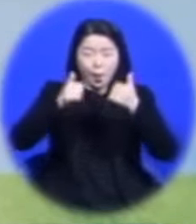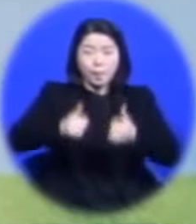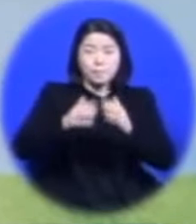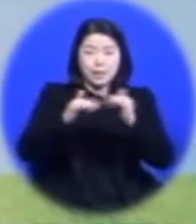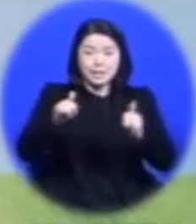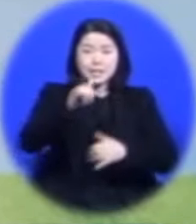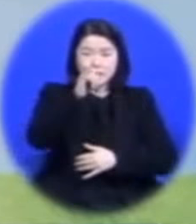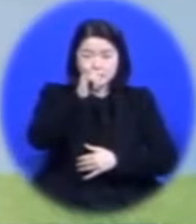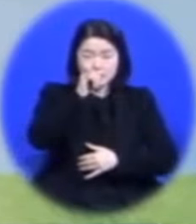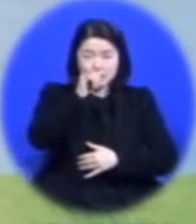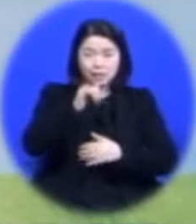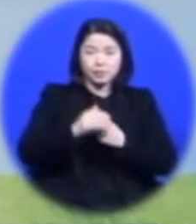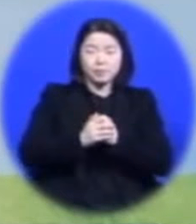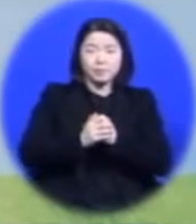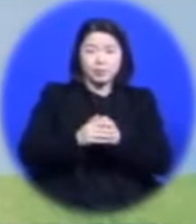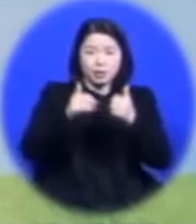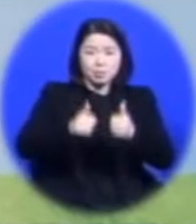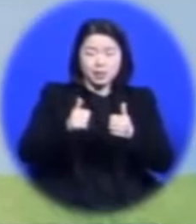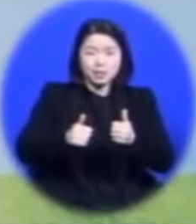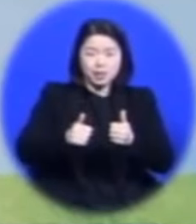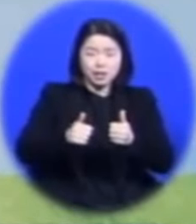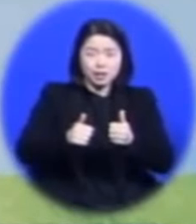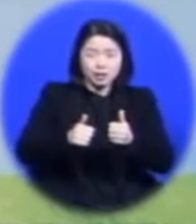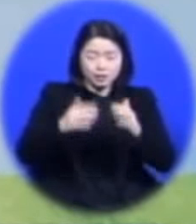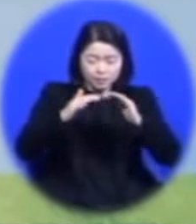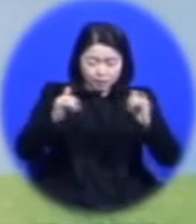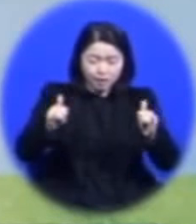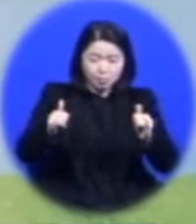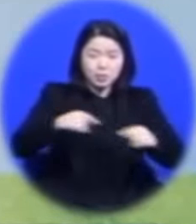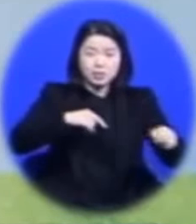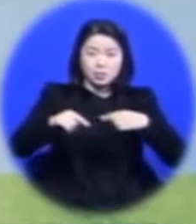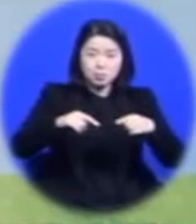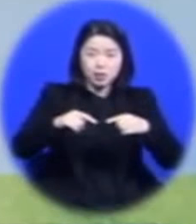있으십니다 판사가 재판하는 일이 쉽겠습니까